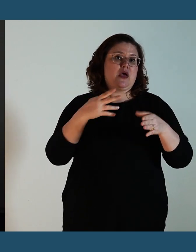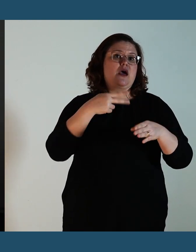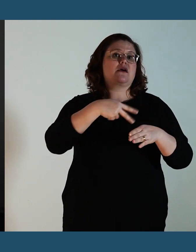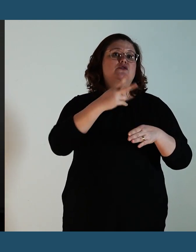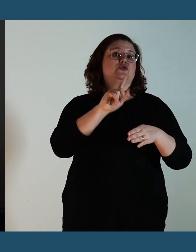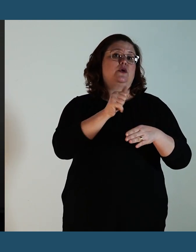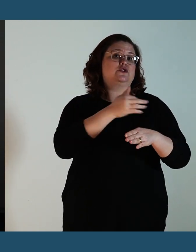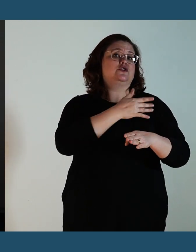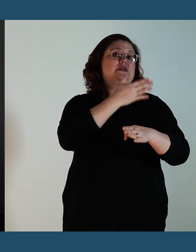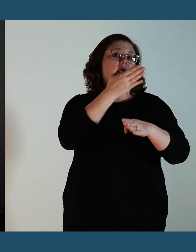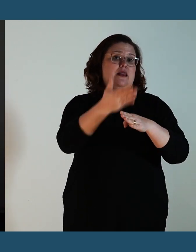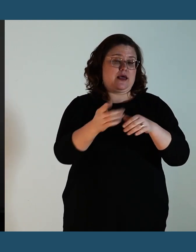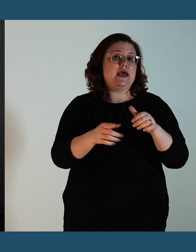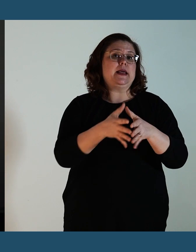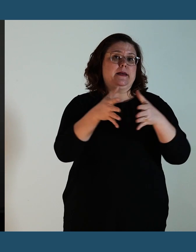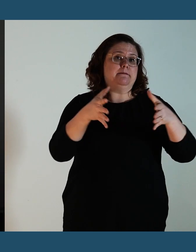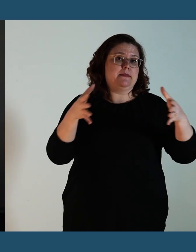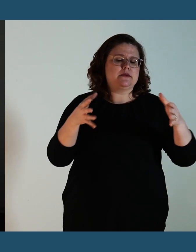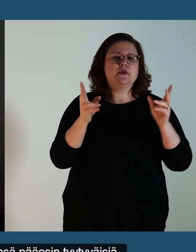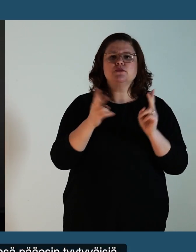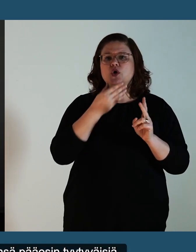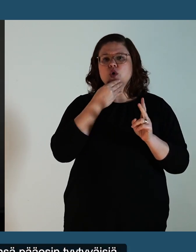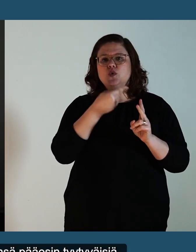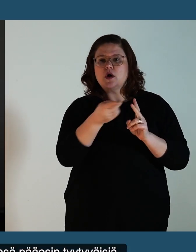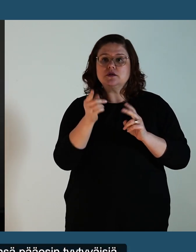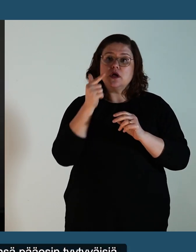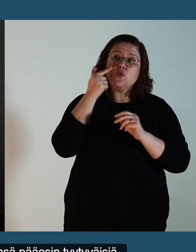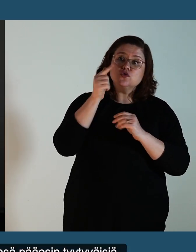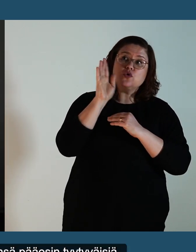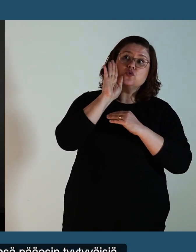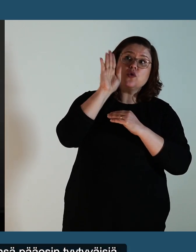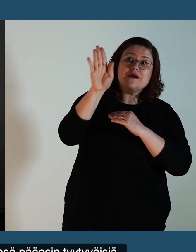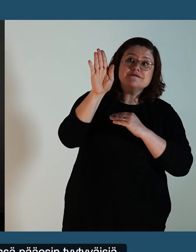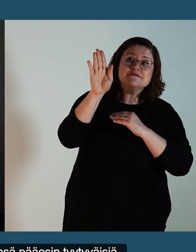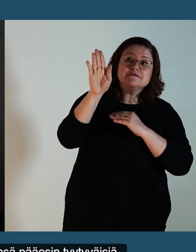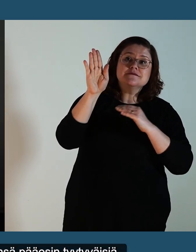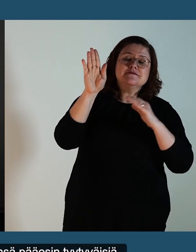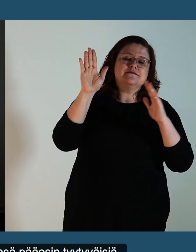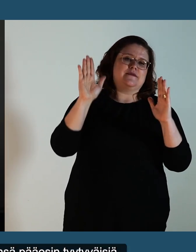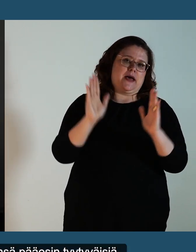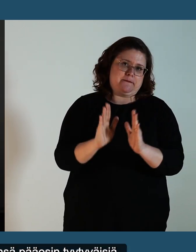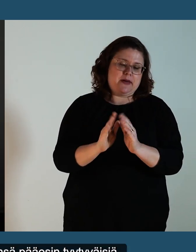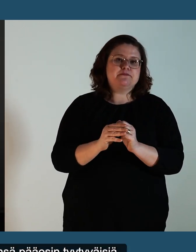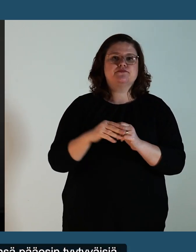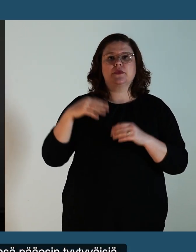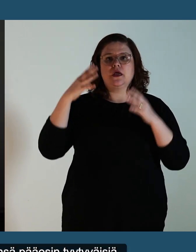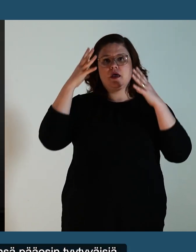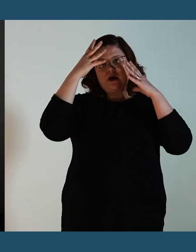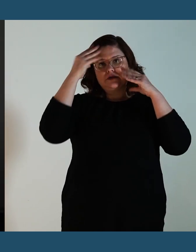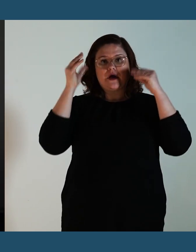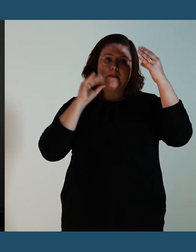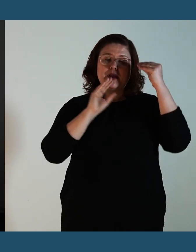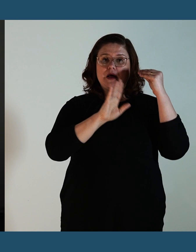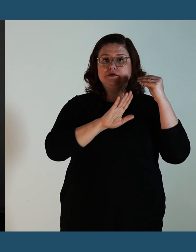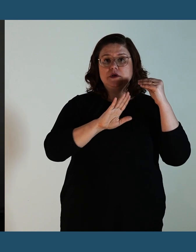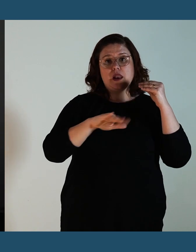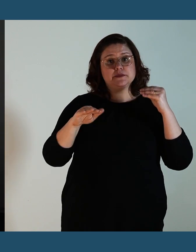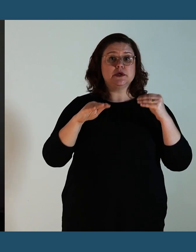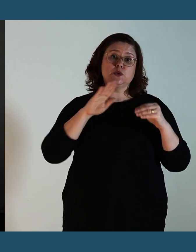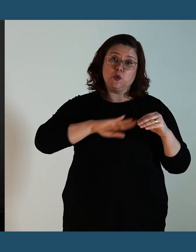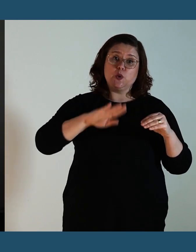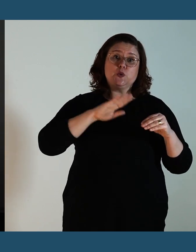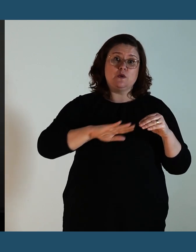2019 jälkeen. Myös nuorten tulevaisuususko säröilee. Saamelaislapset ovat elämäänsä pääosin tyytyväisiä,